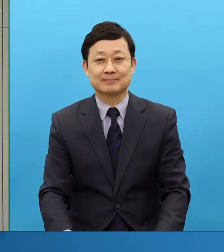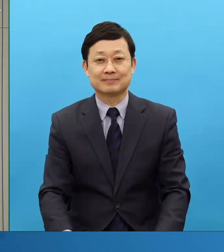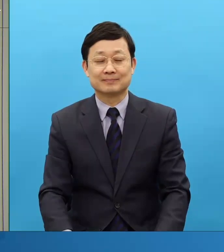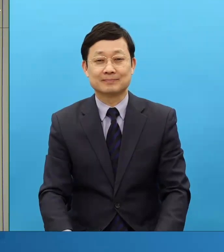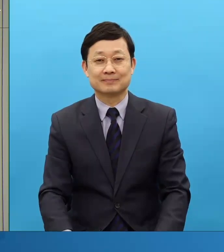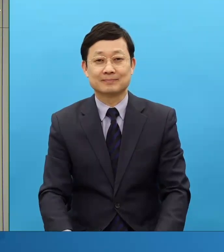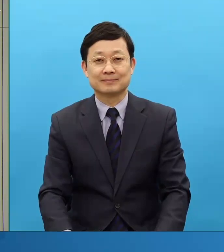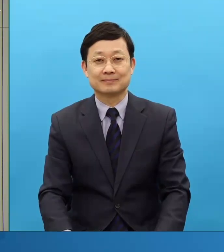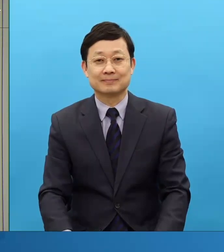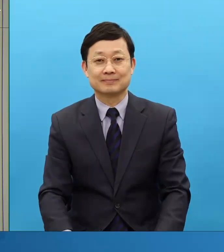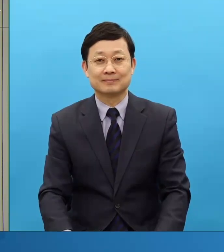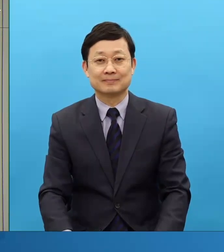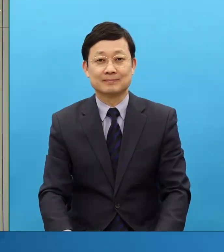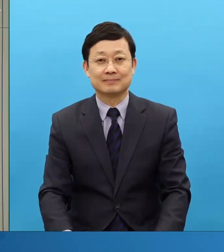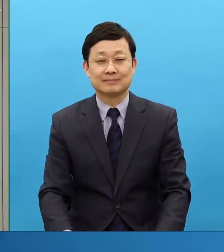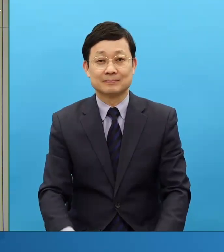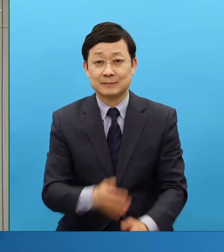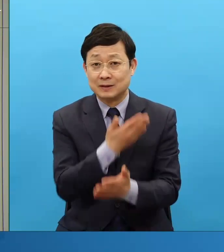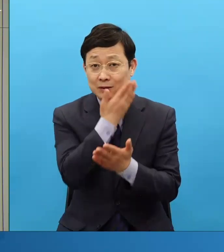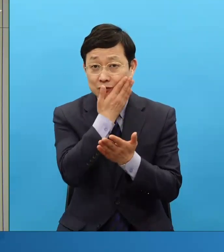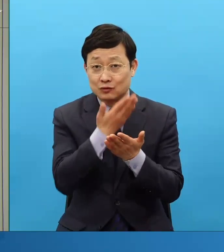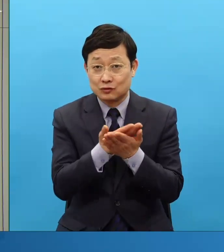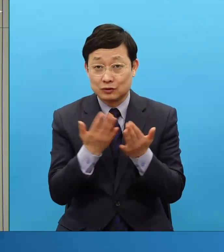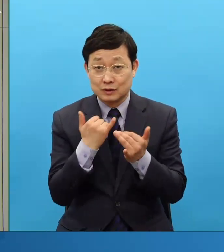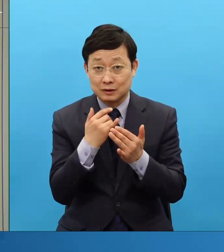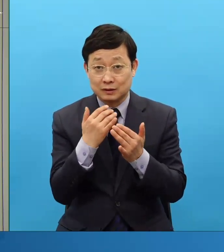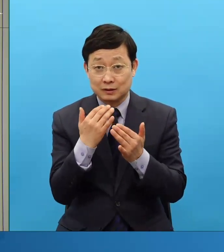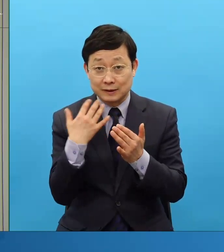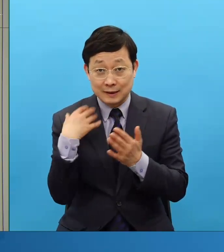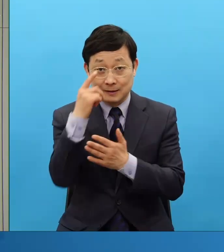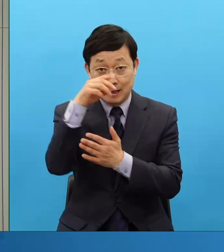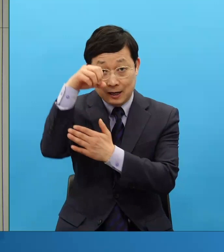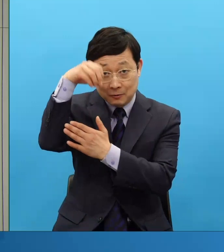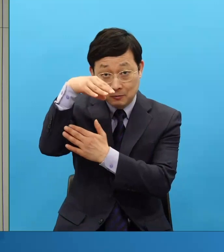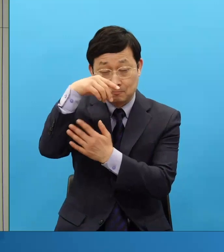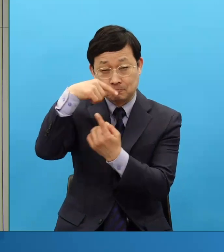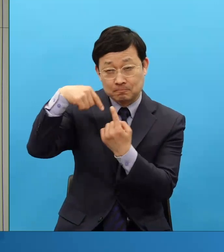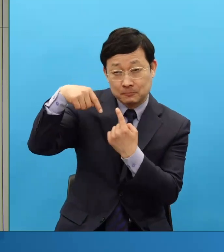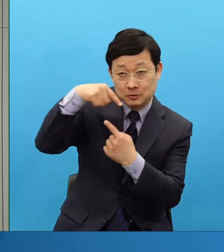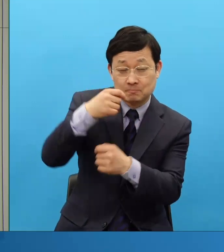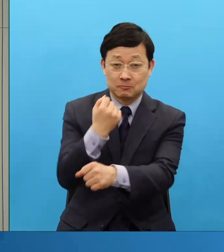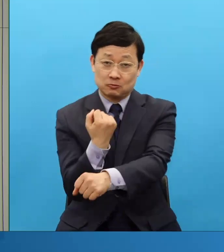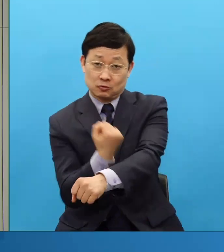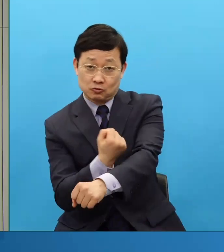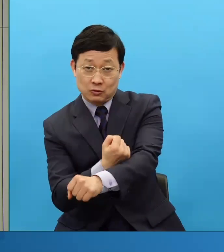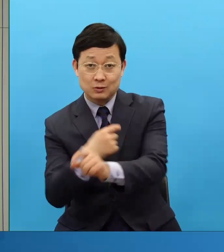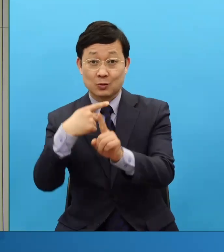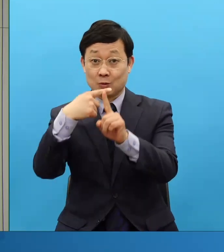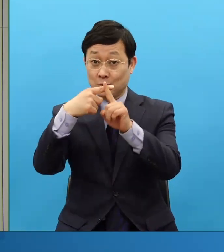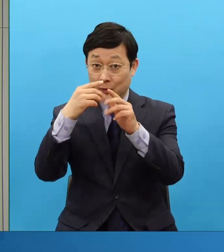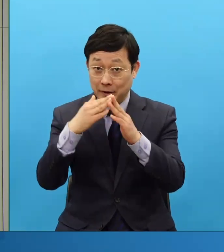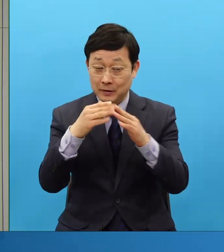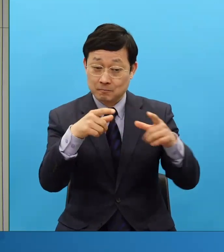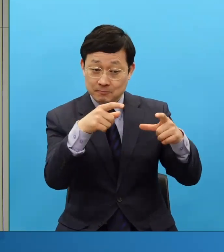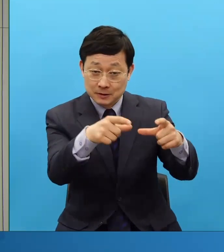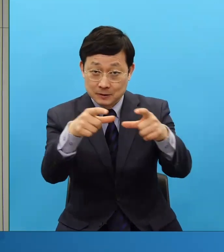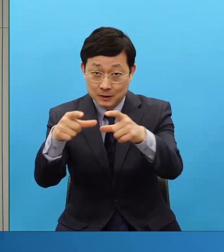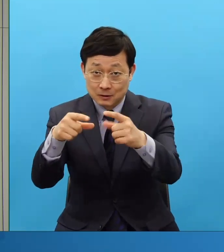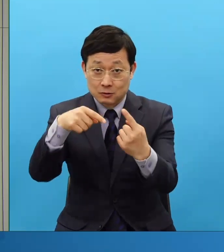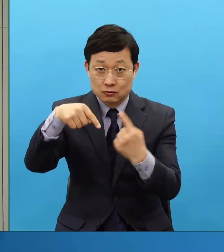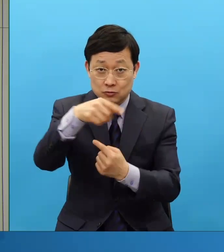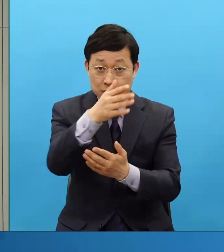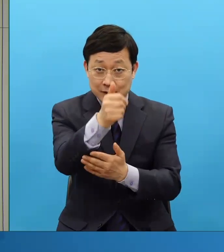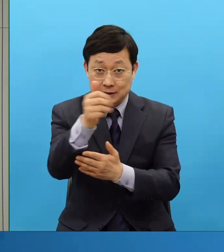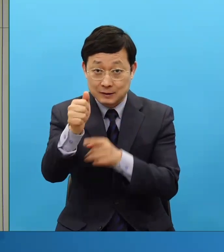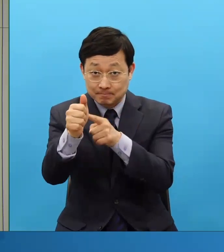School. 중직자 대학원 운영에 수고하시는 교회와 지역